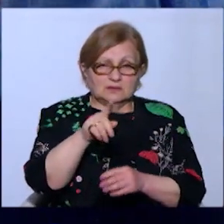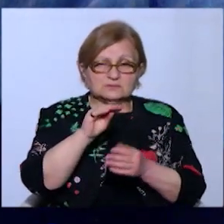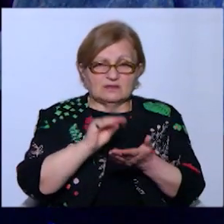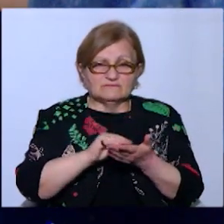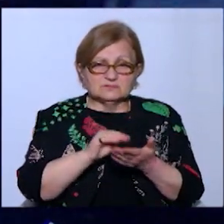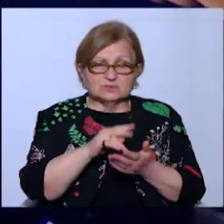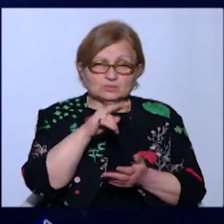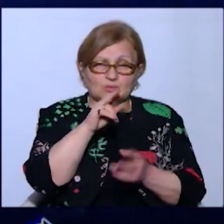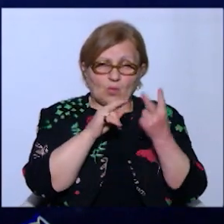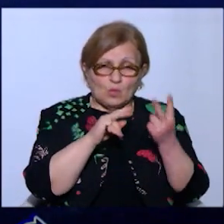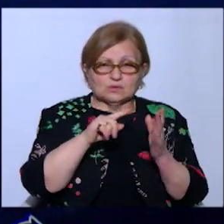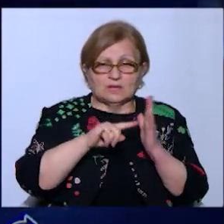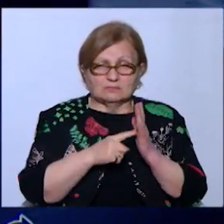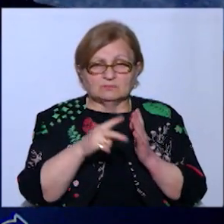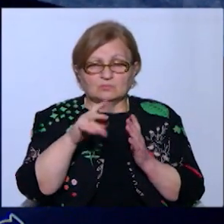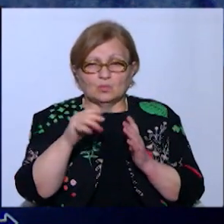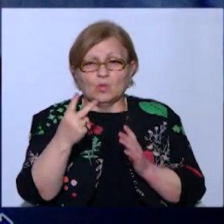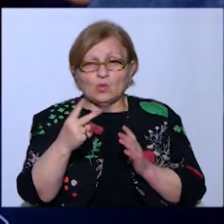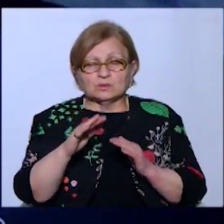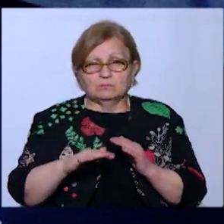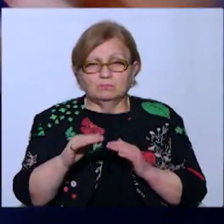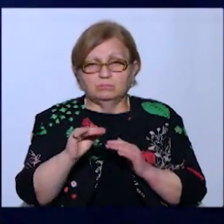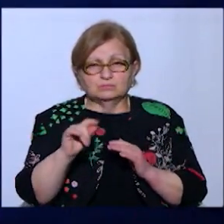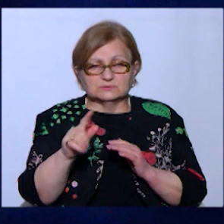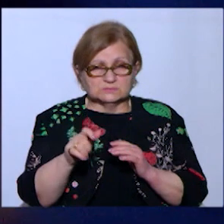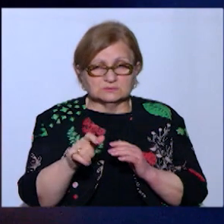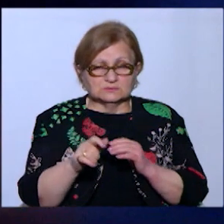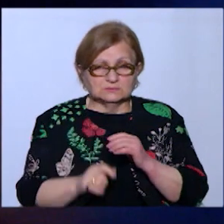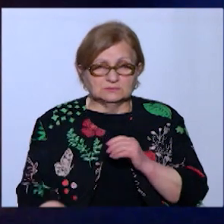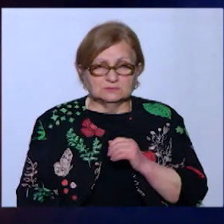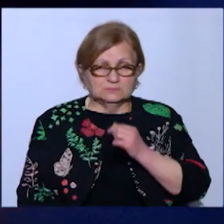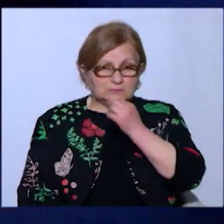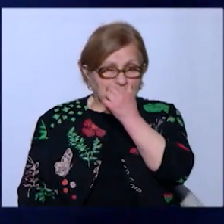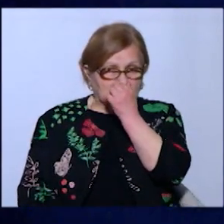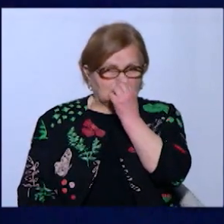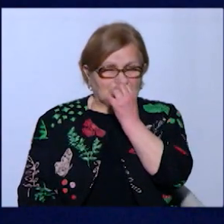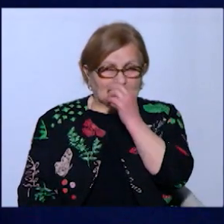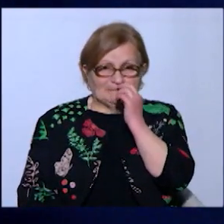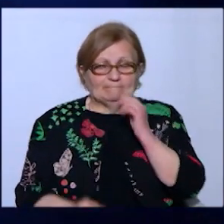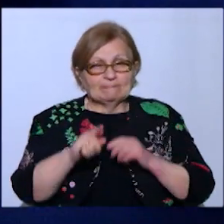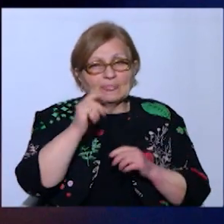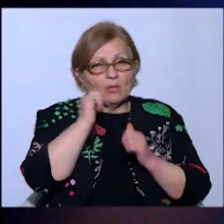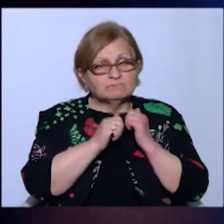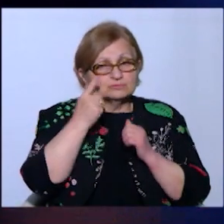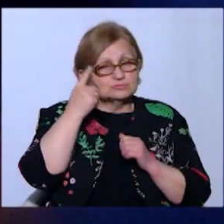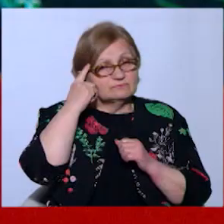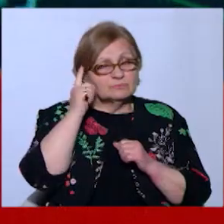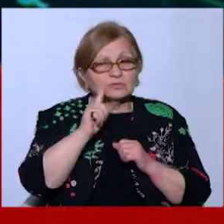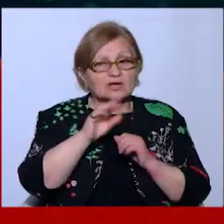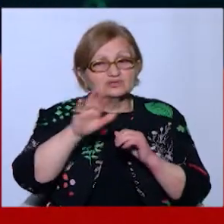აი ესეთი რაღაცა ლოგარითმი 2-ის ფუძით და აი აქ რა უნდა დავწეროთ, ყოველთვის დაჭირდება დაფიქრება.